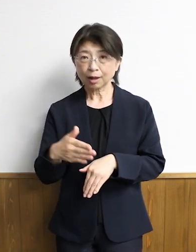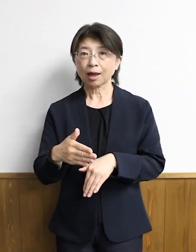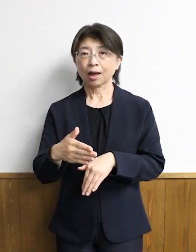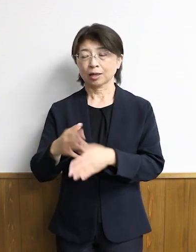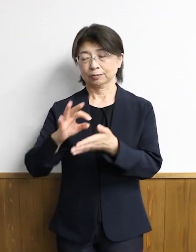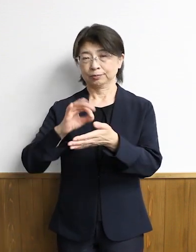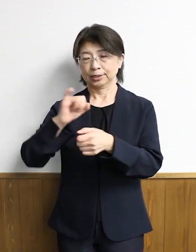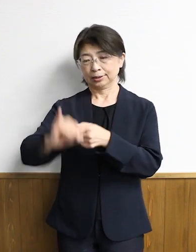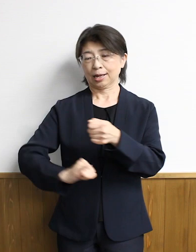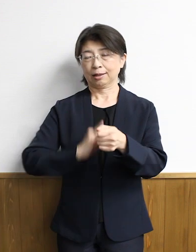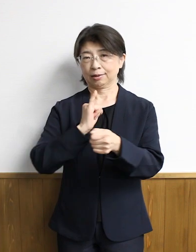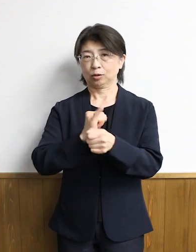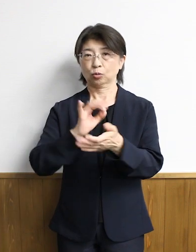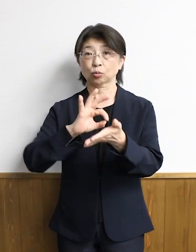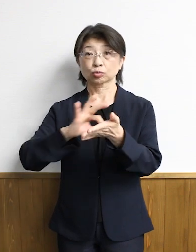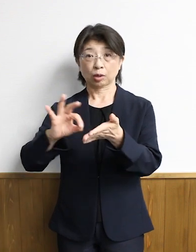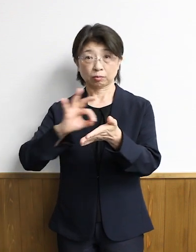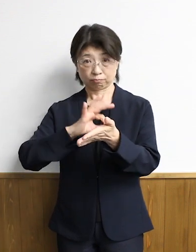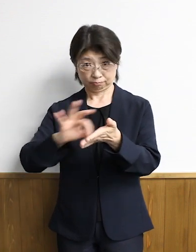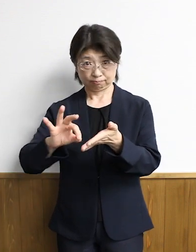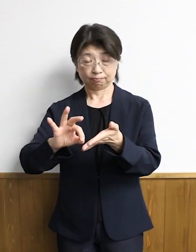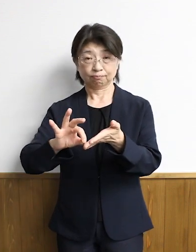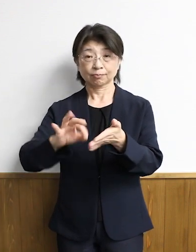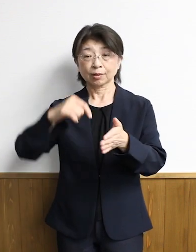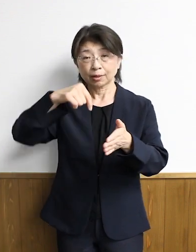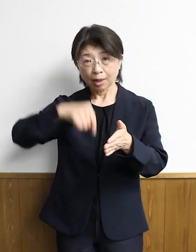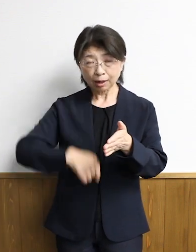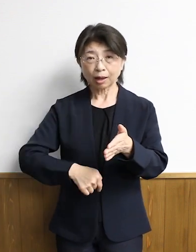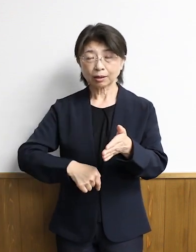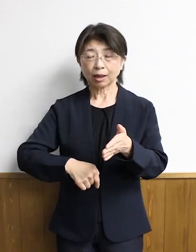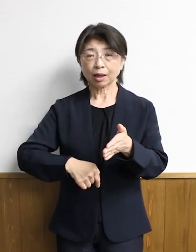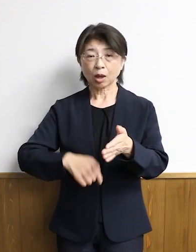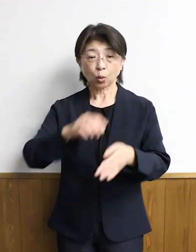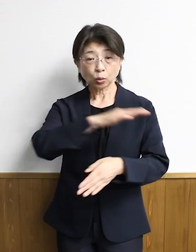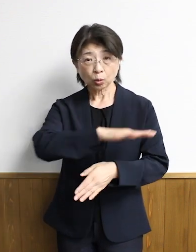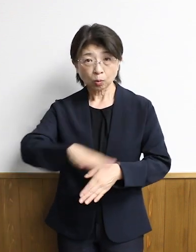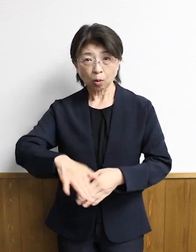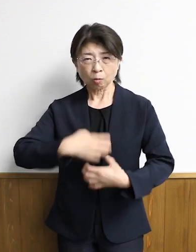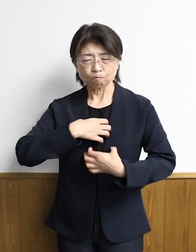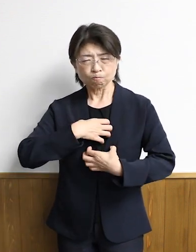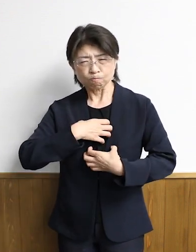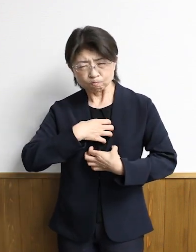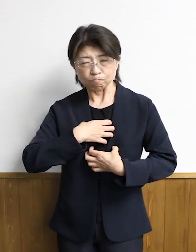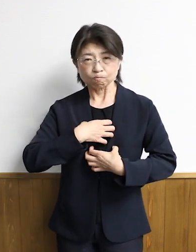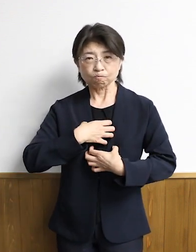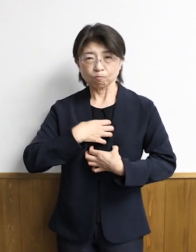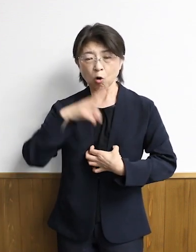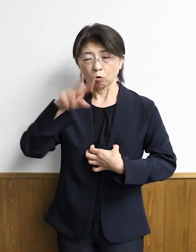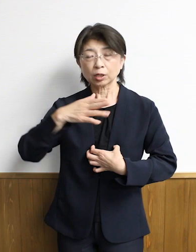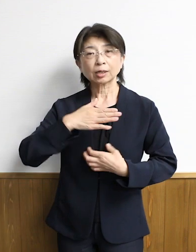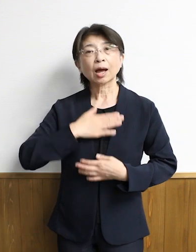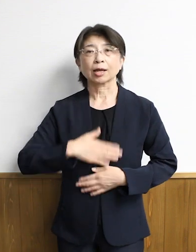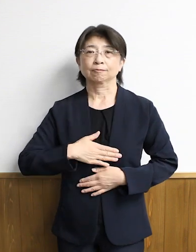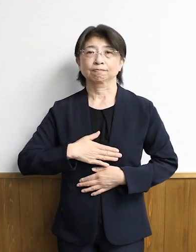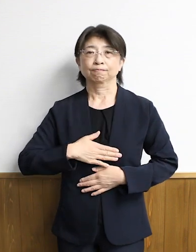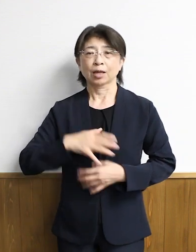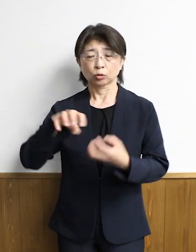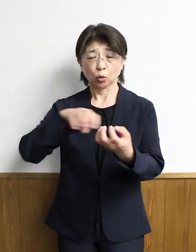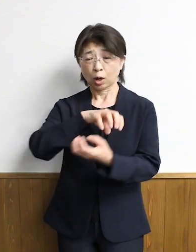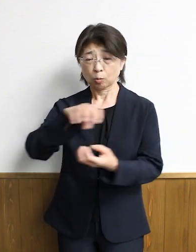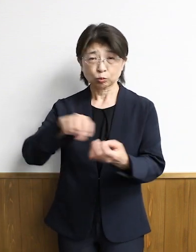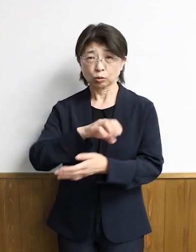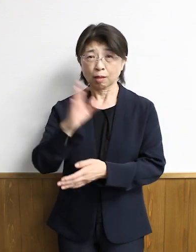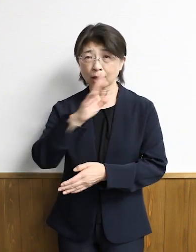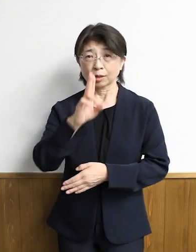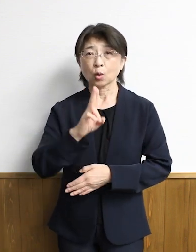活用しつつ児童生徒がインターネットの危険性を理解しネットトラブルなどに巻き込まれない